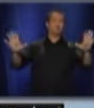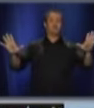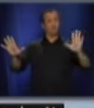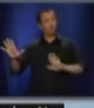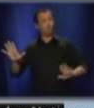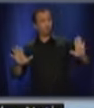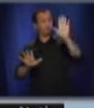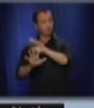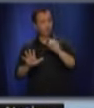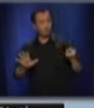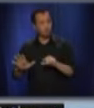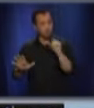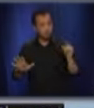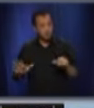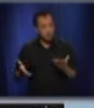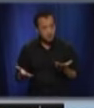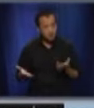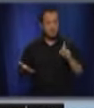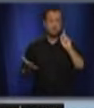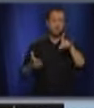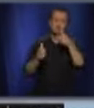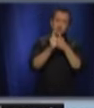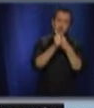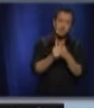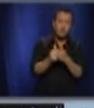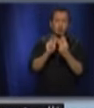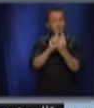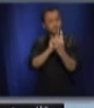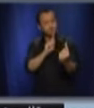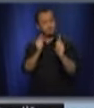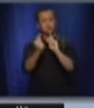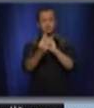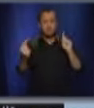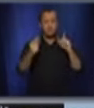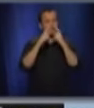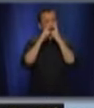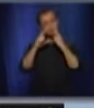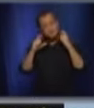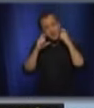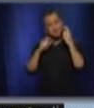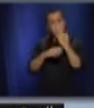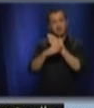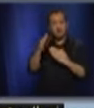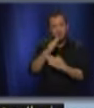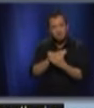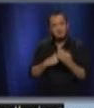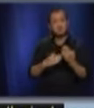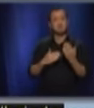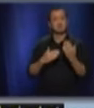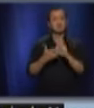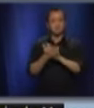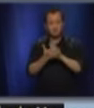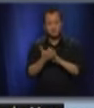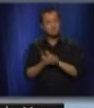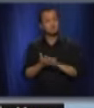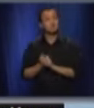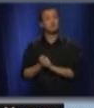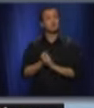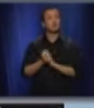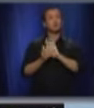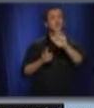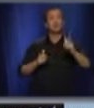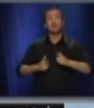et si nous ne respectons pas les mesures de distanciation que nous recommandons, c'est sûr que cela va être plus sévère. Alors,